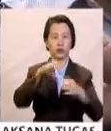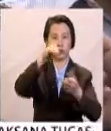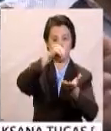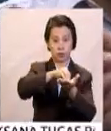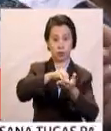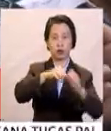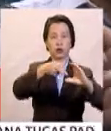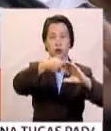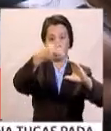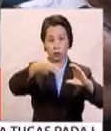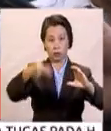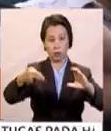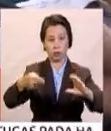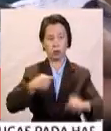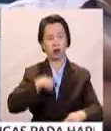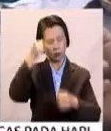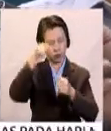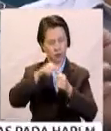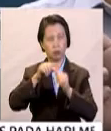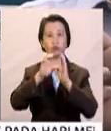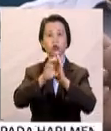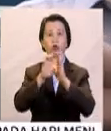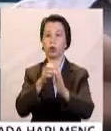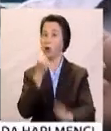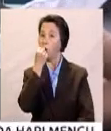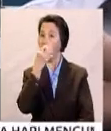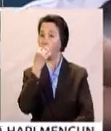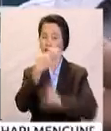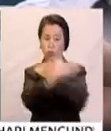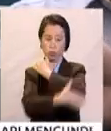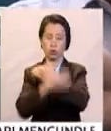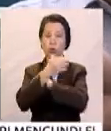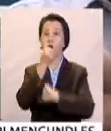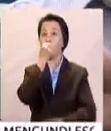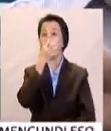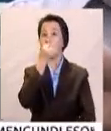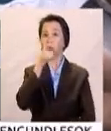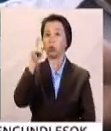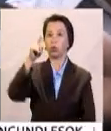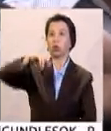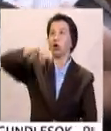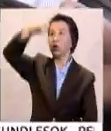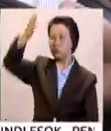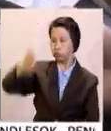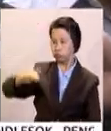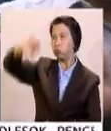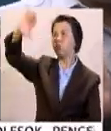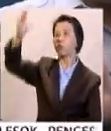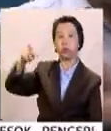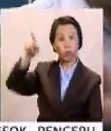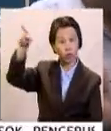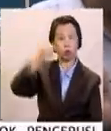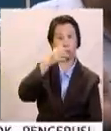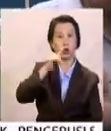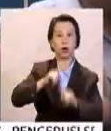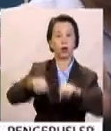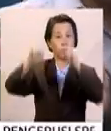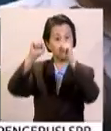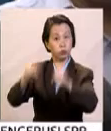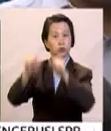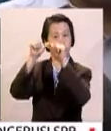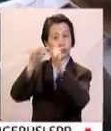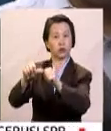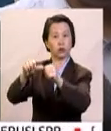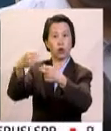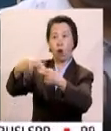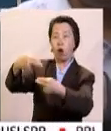Cameron Highlands. Saya ingat macam contoh Hong Kong. Hong Kong is a hilly country. Tapi they manage to have stadium,